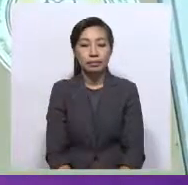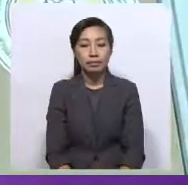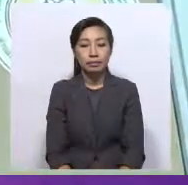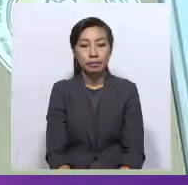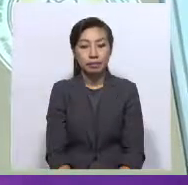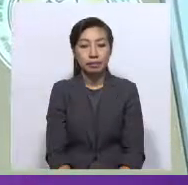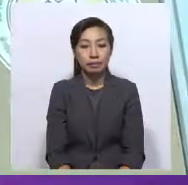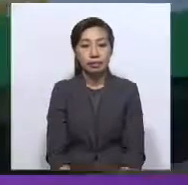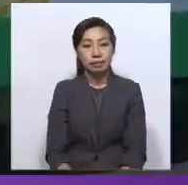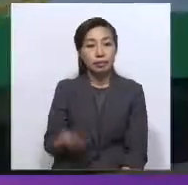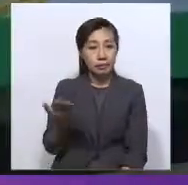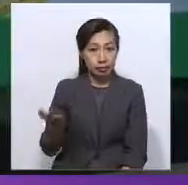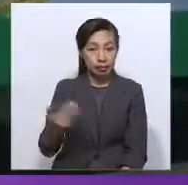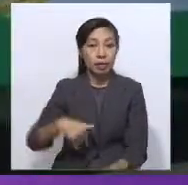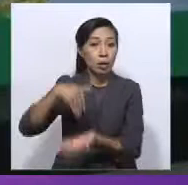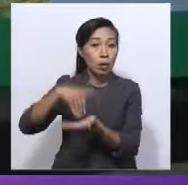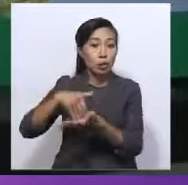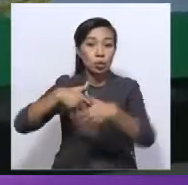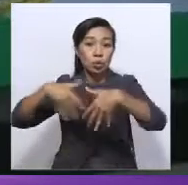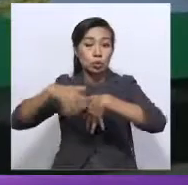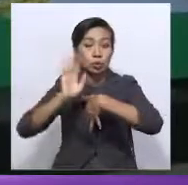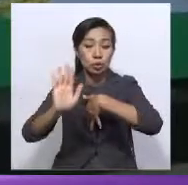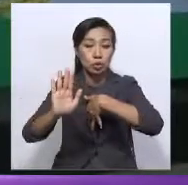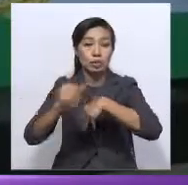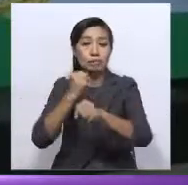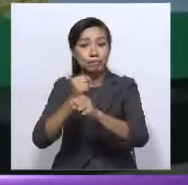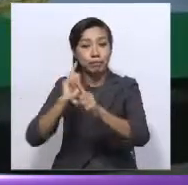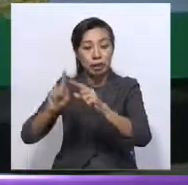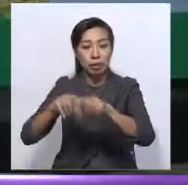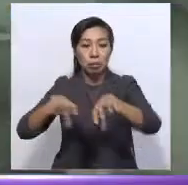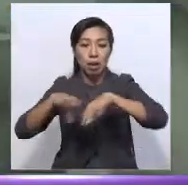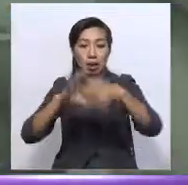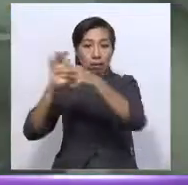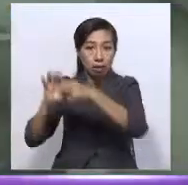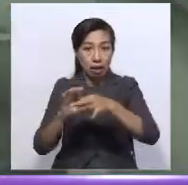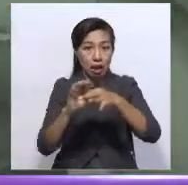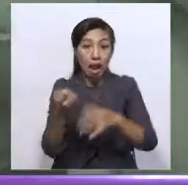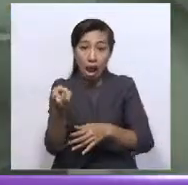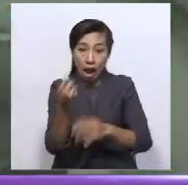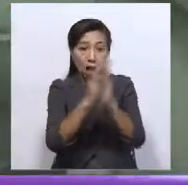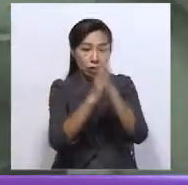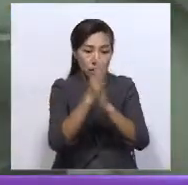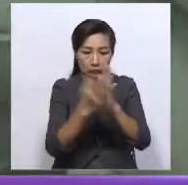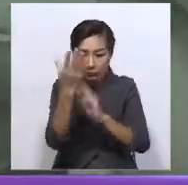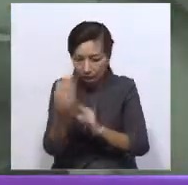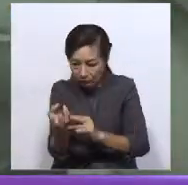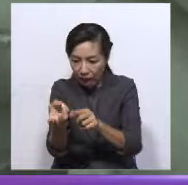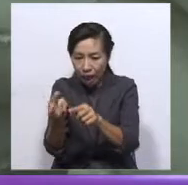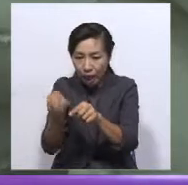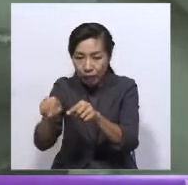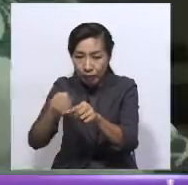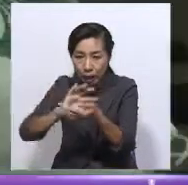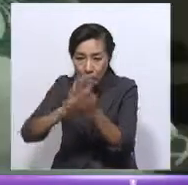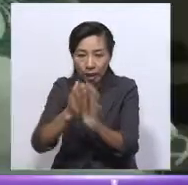าหกิจชุมชนตำบลไร่มะขามมีการบริหารจัดการแบบครบวงจรปลายข้าวที่เหลือจากการสีจะนำมาแปรรูปเป็นโ